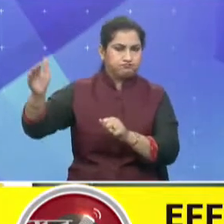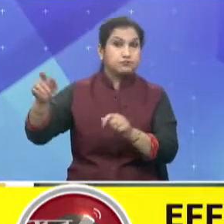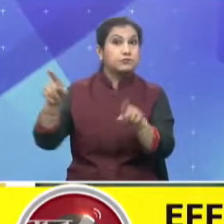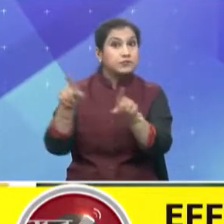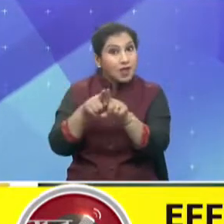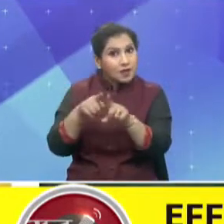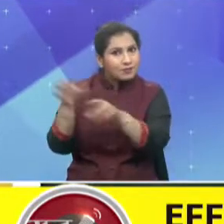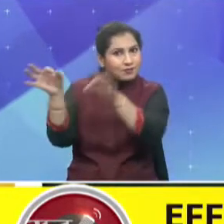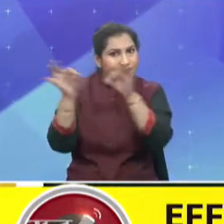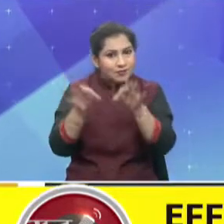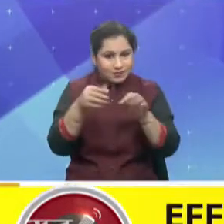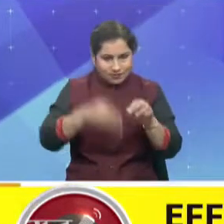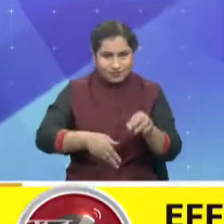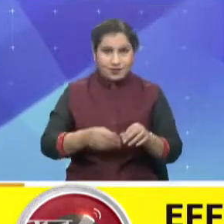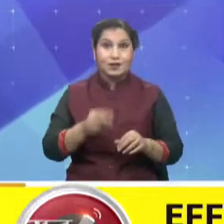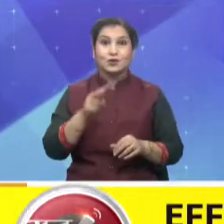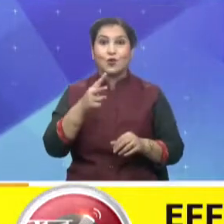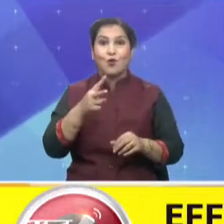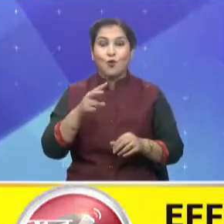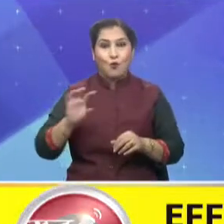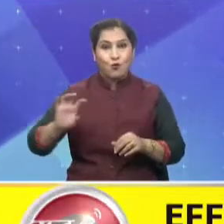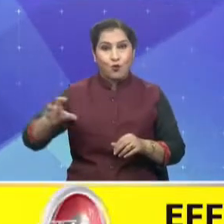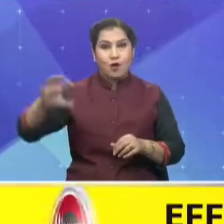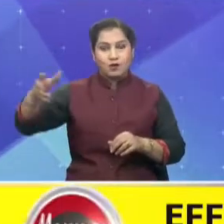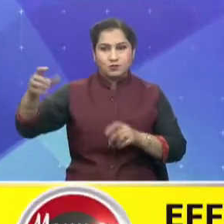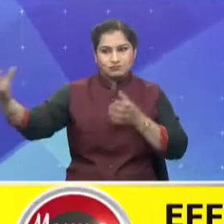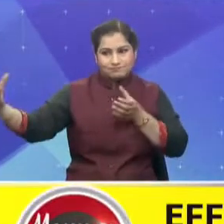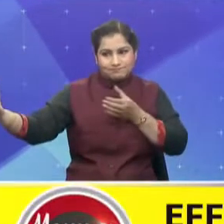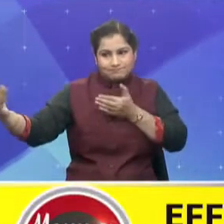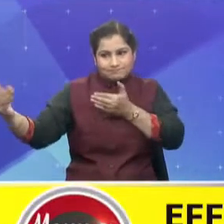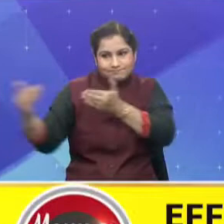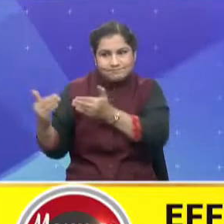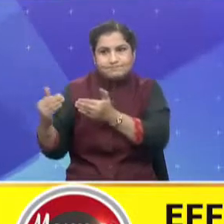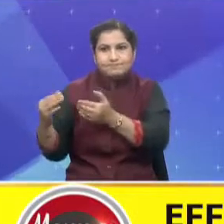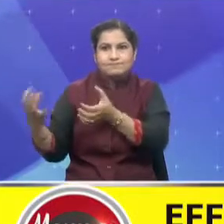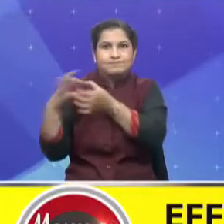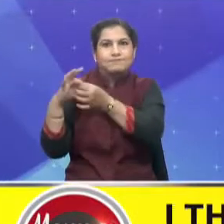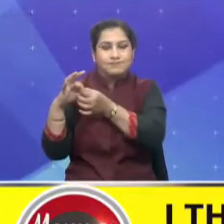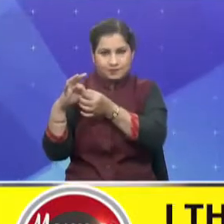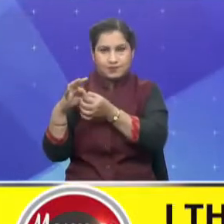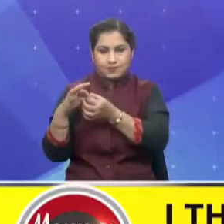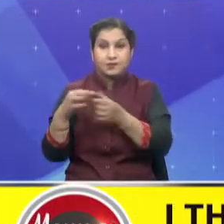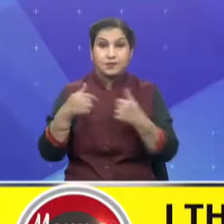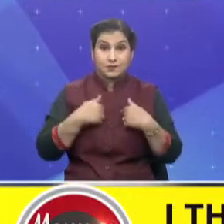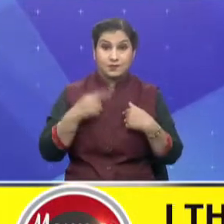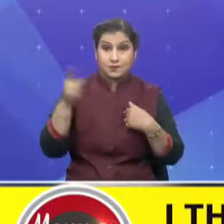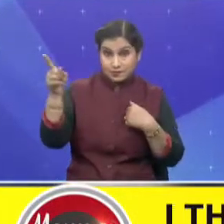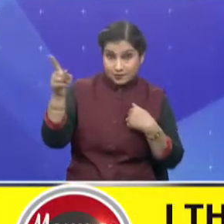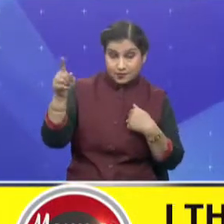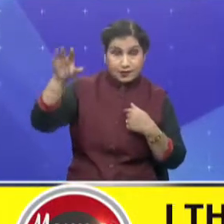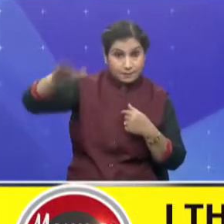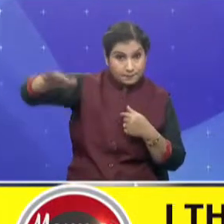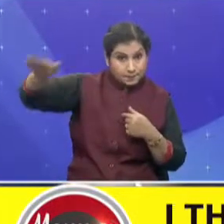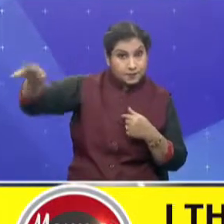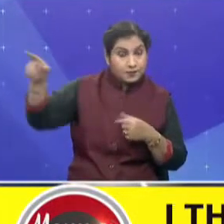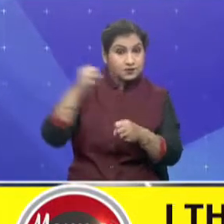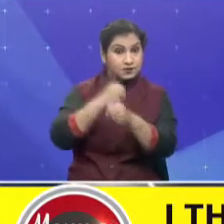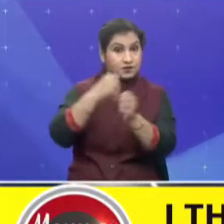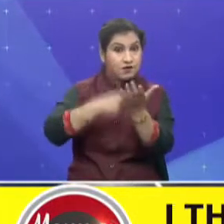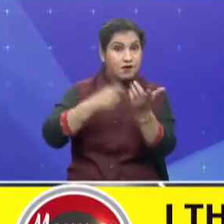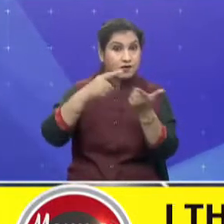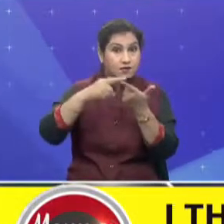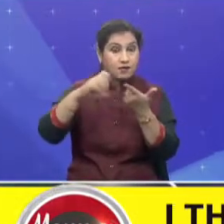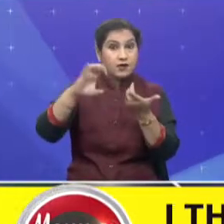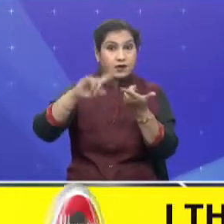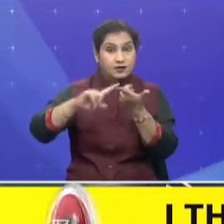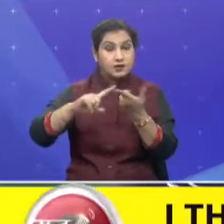प्रयास दो देशों के लोगों को और करीब लाते हैं। मैं ग्रीस के इन छात्र छात्राओं और